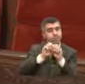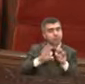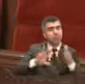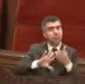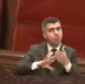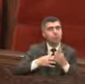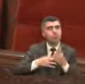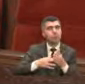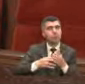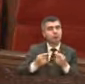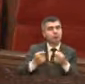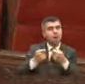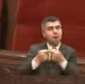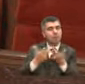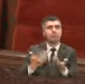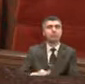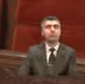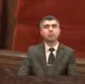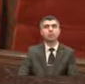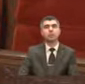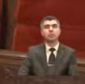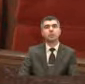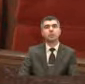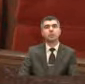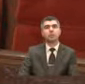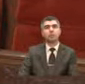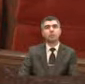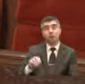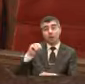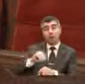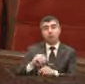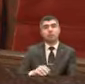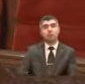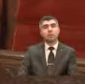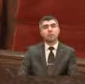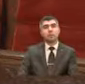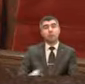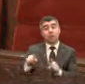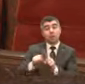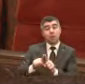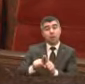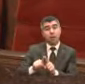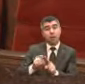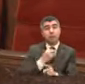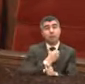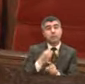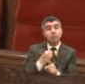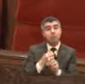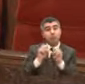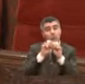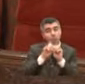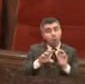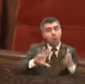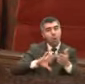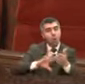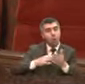يعني الصحيه. فيما يتعلق بالمستشفيات بشكل عام، يعني التاهيل ديالها